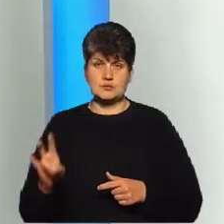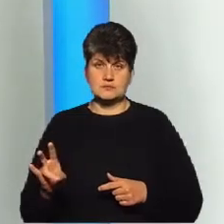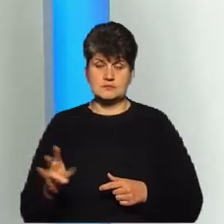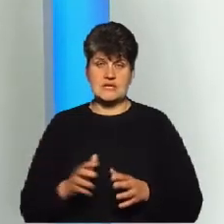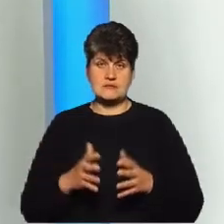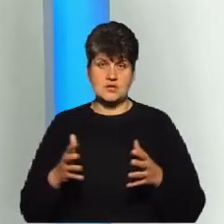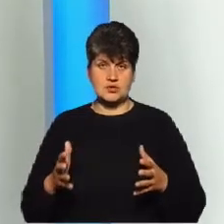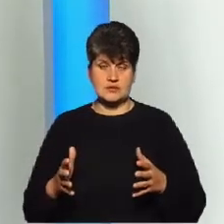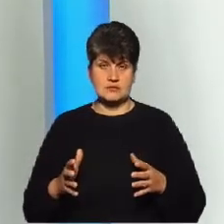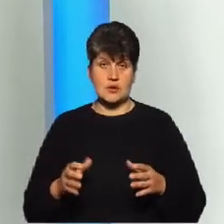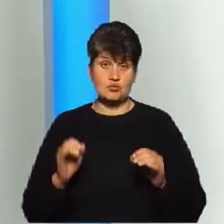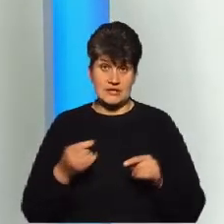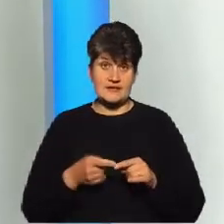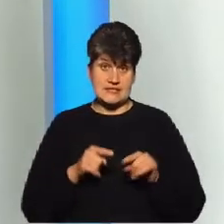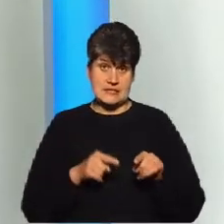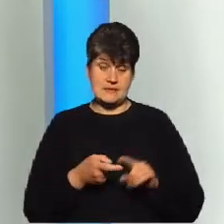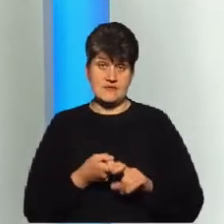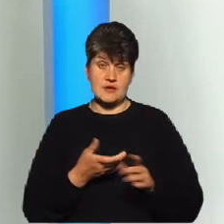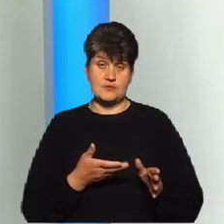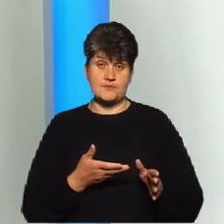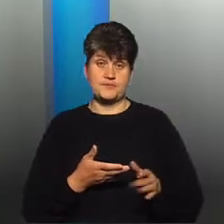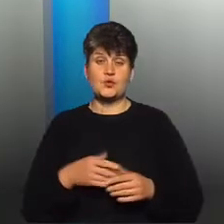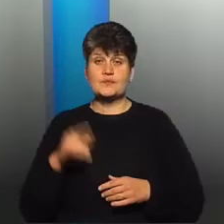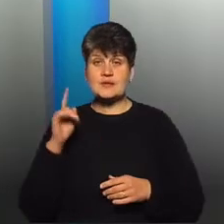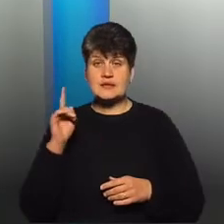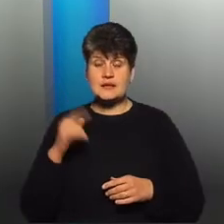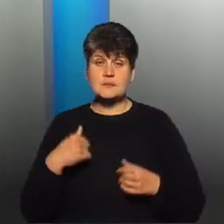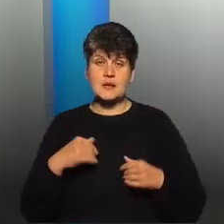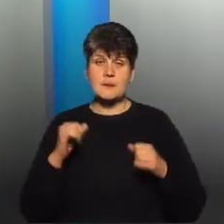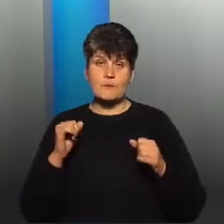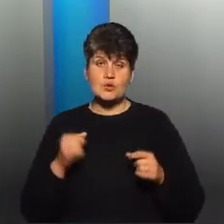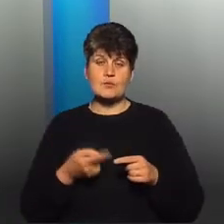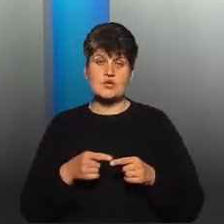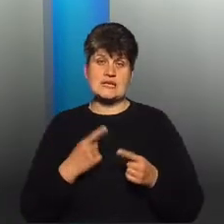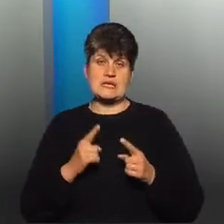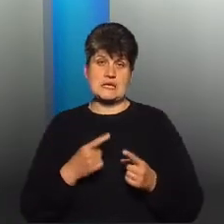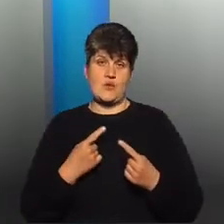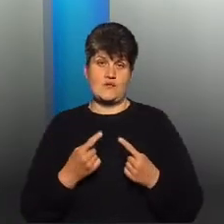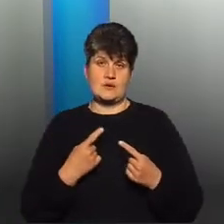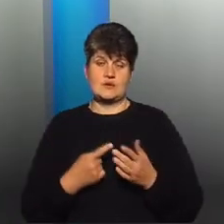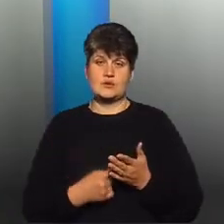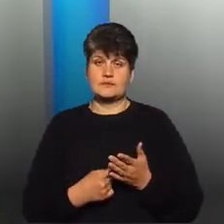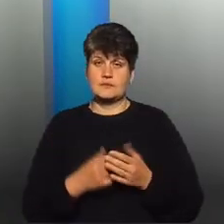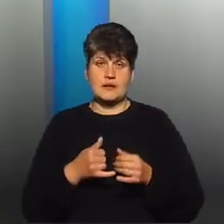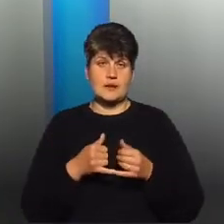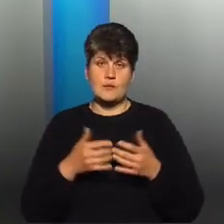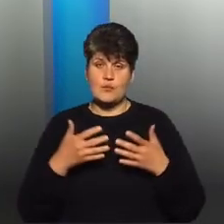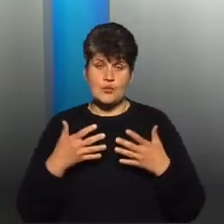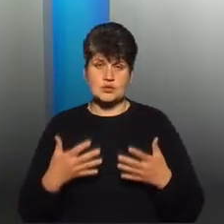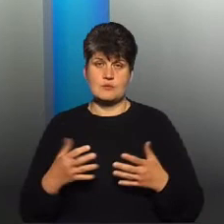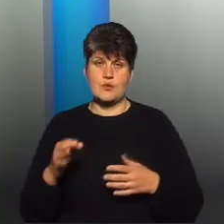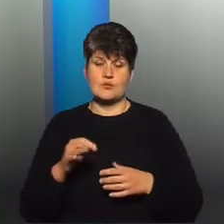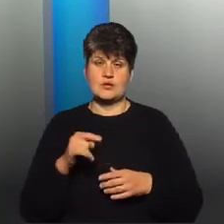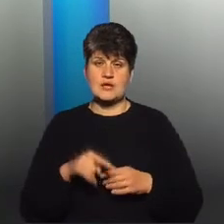з цим якраз пов'язано? Знаєте, ну ми можемо тільки з вами про це говорити. Стверджувати ми не можемо про те, що